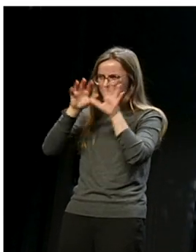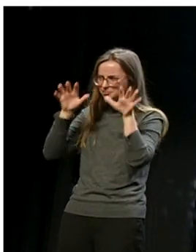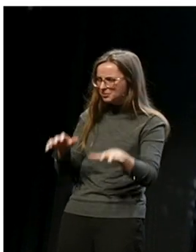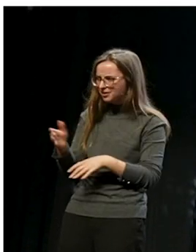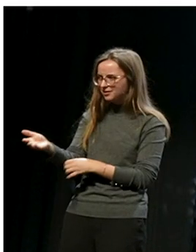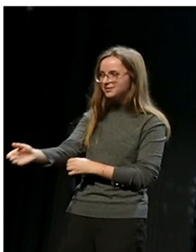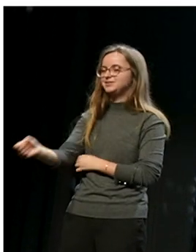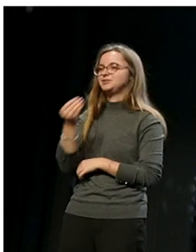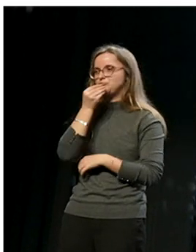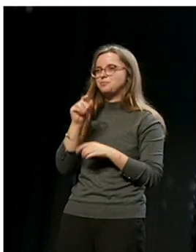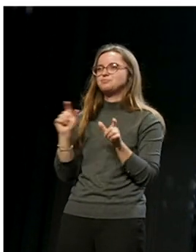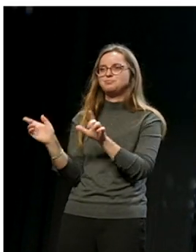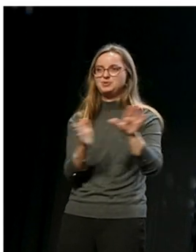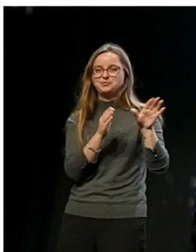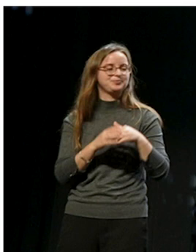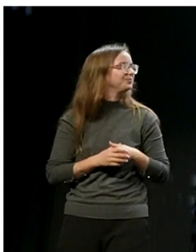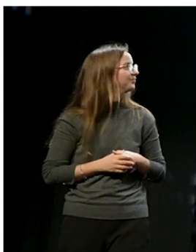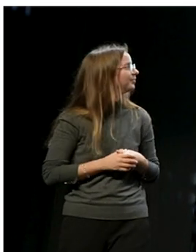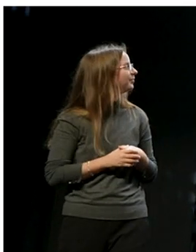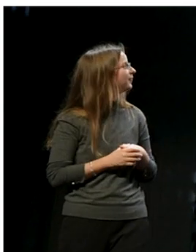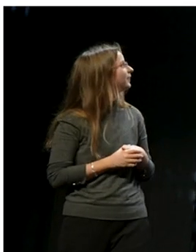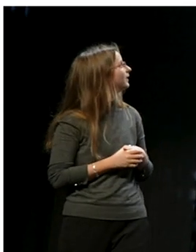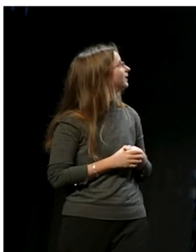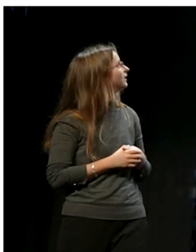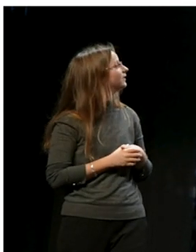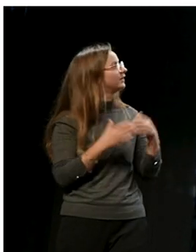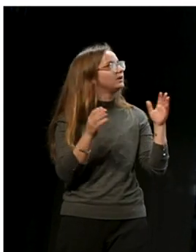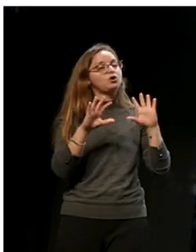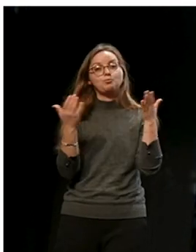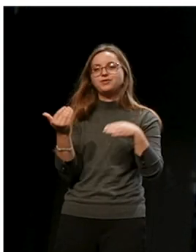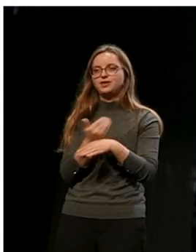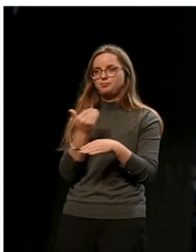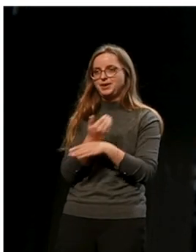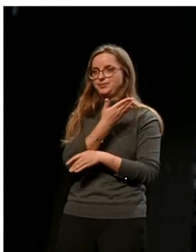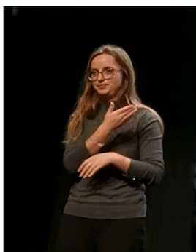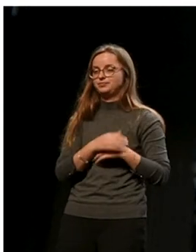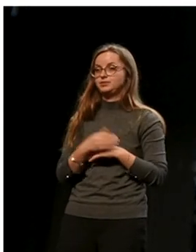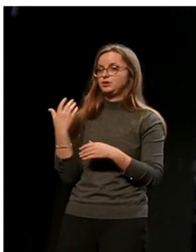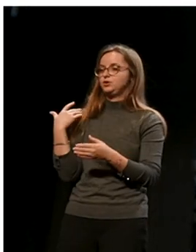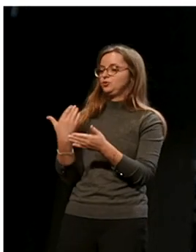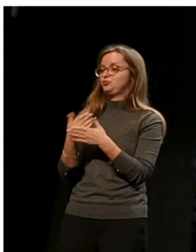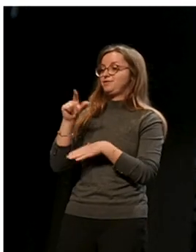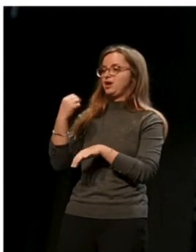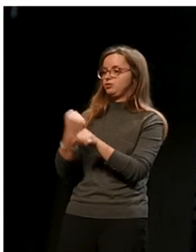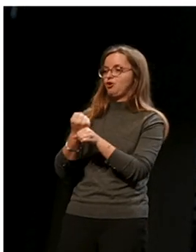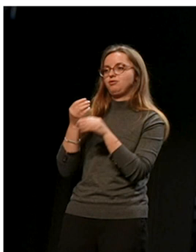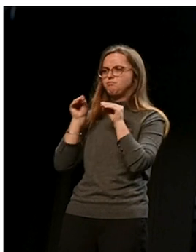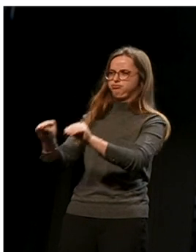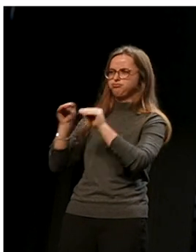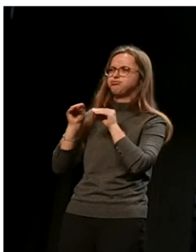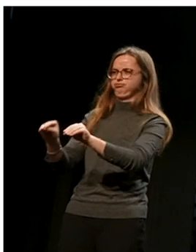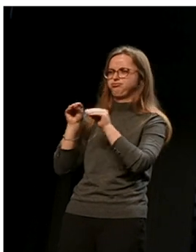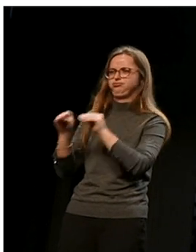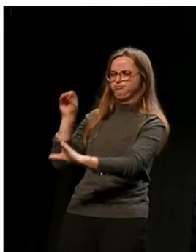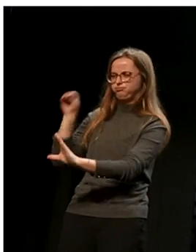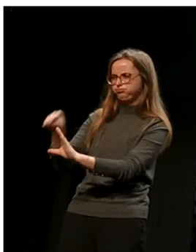à la suivante. Et donc après, voilà. Alors, comment ça s'est passé ? En fait, ça fait 20 ans qu'on leur a donné à manger, si j'ose dire. C'est-à-dire que les CAPTCHA, tous les CAPTCHA que